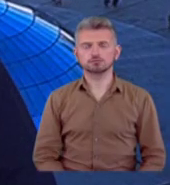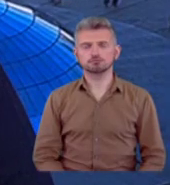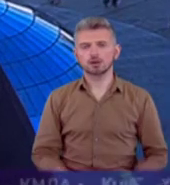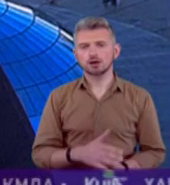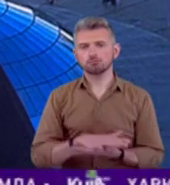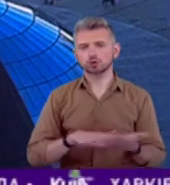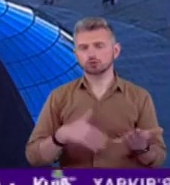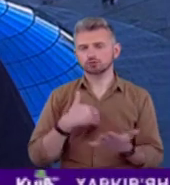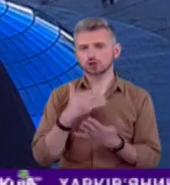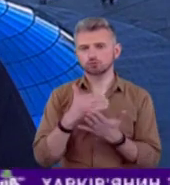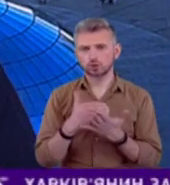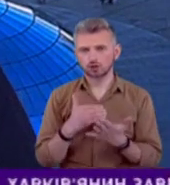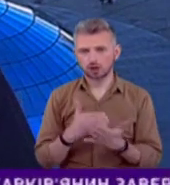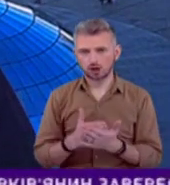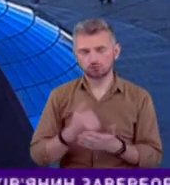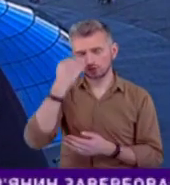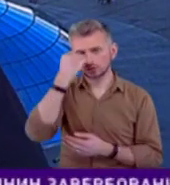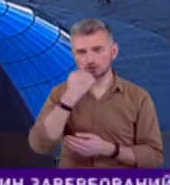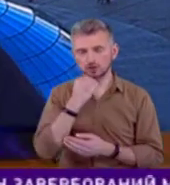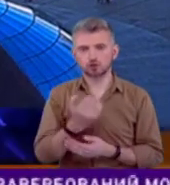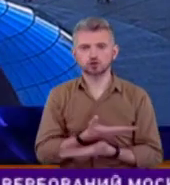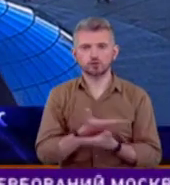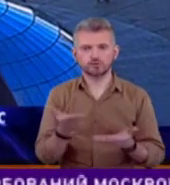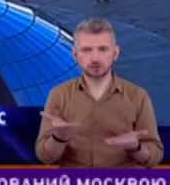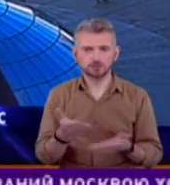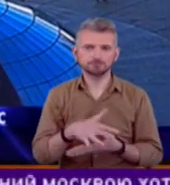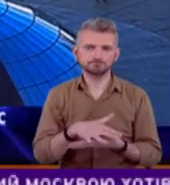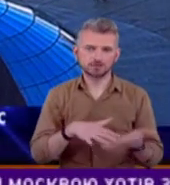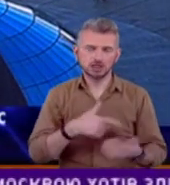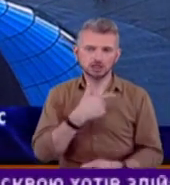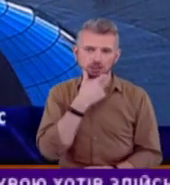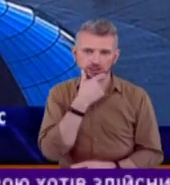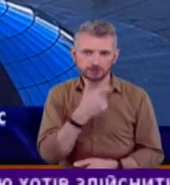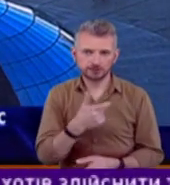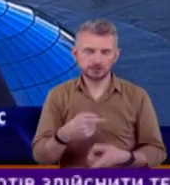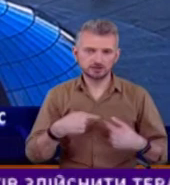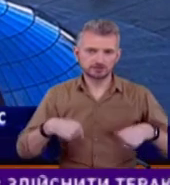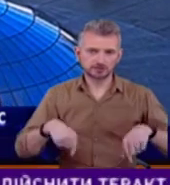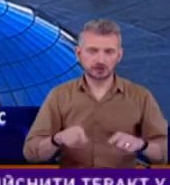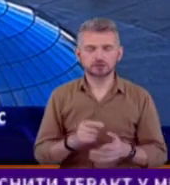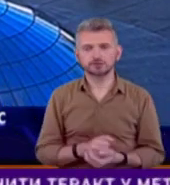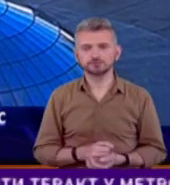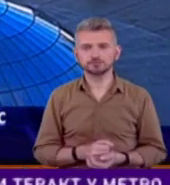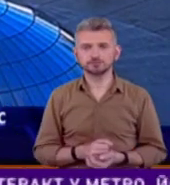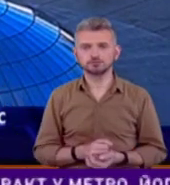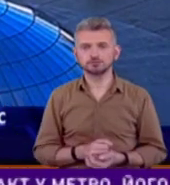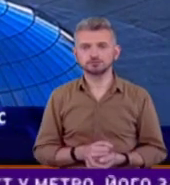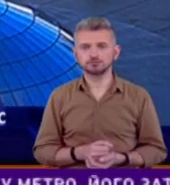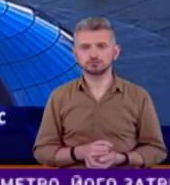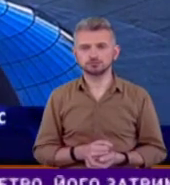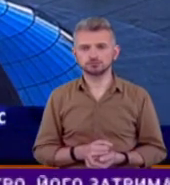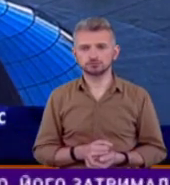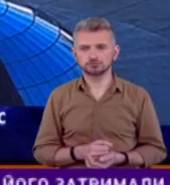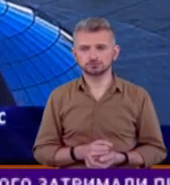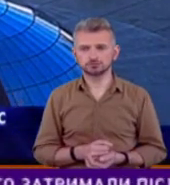Повертаємося в студію. Ще раз всім добрий вечір. Я дякую, що ви не перемикаєтеся. Це для тих, хто залишився, для тих, хто приєднається. А впродовж